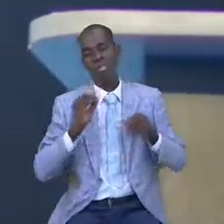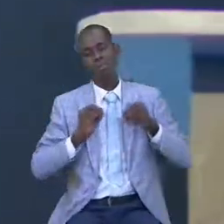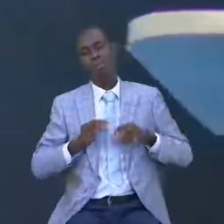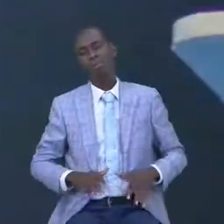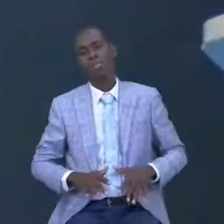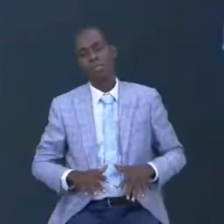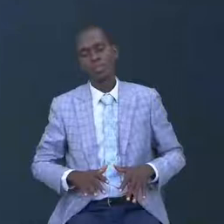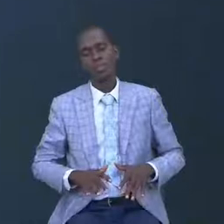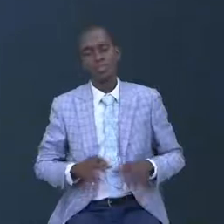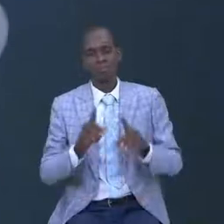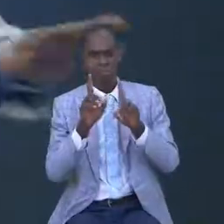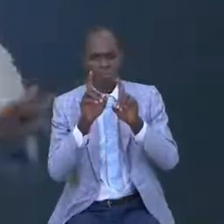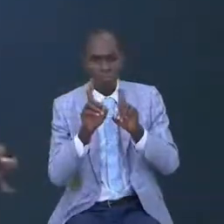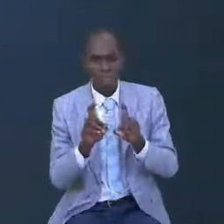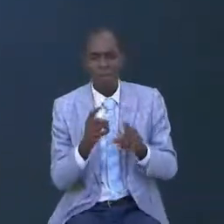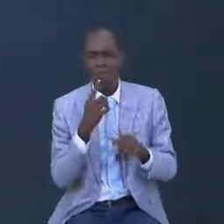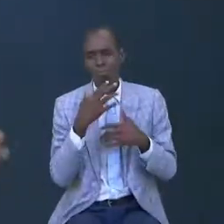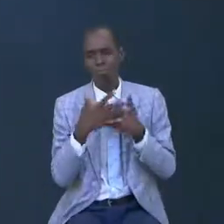sur toi,